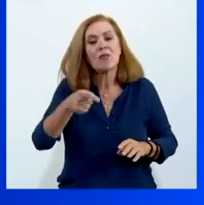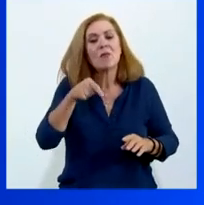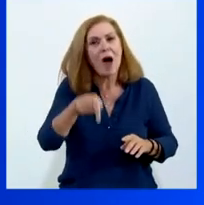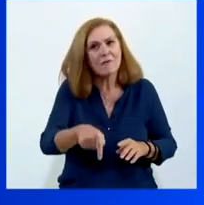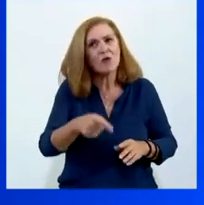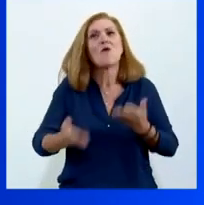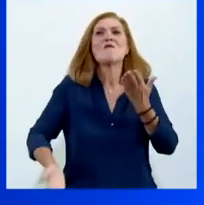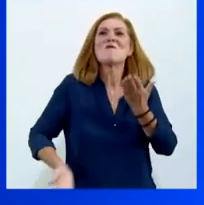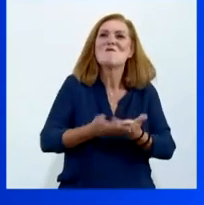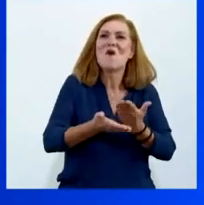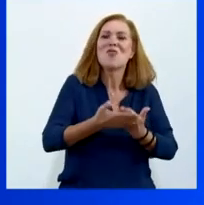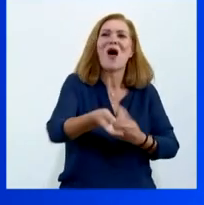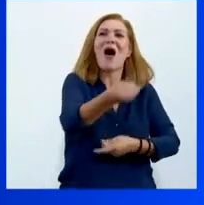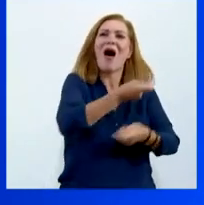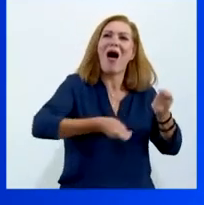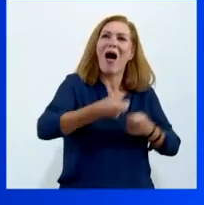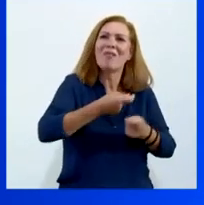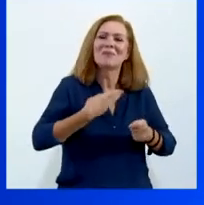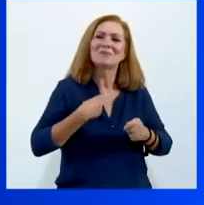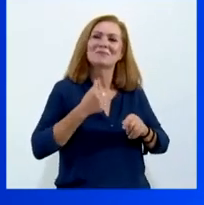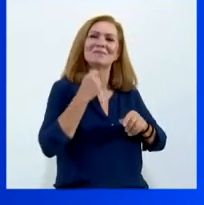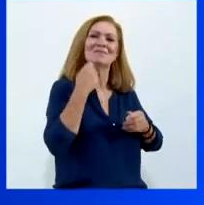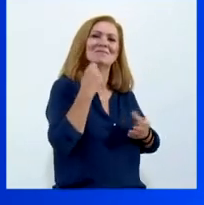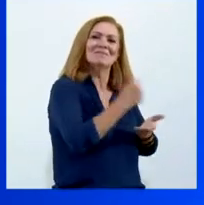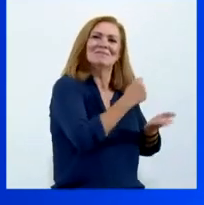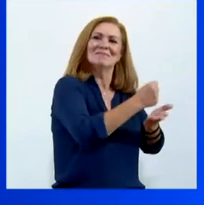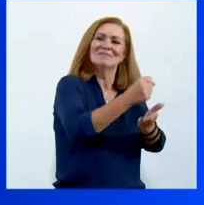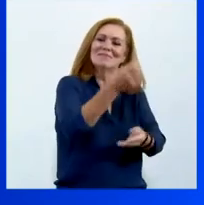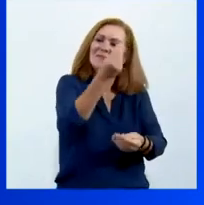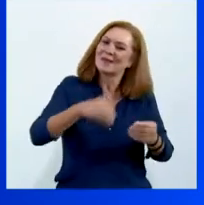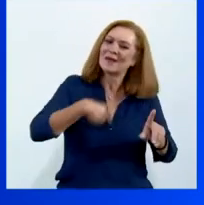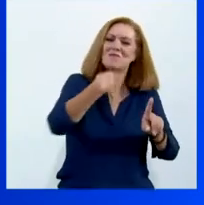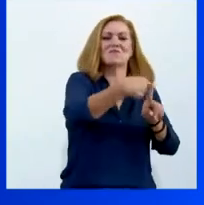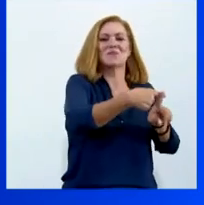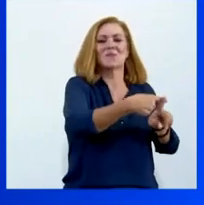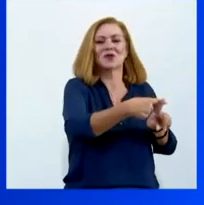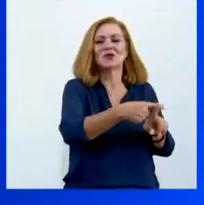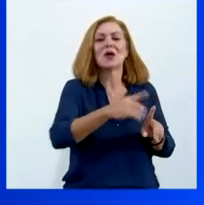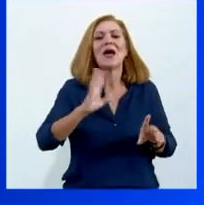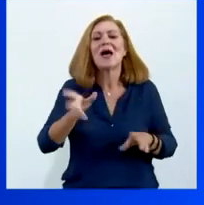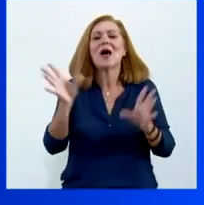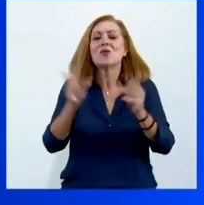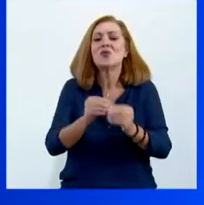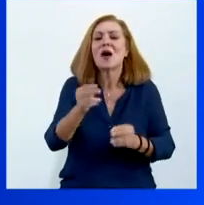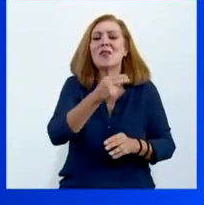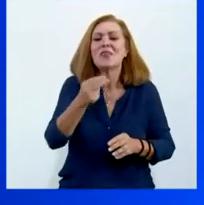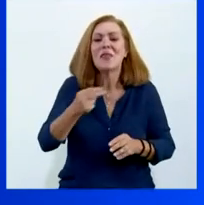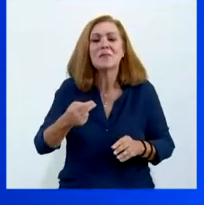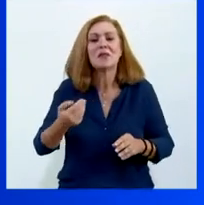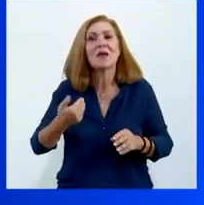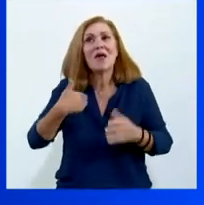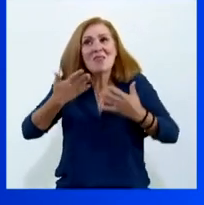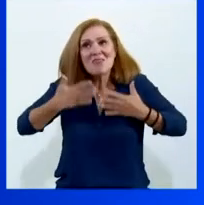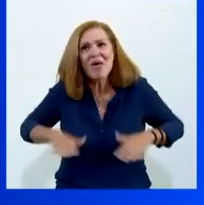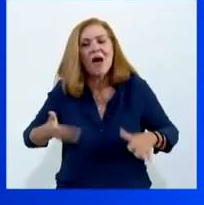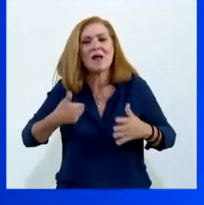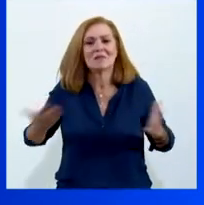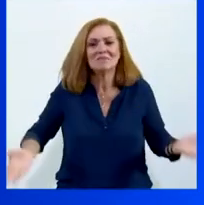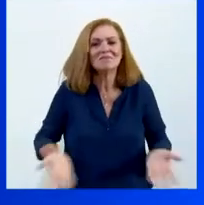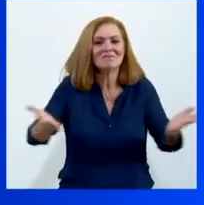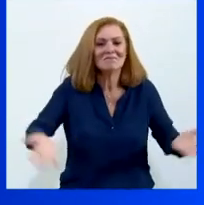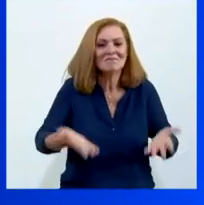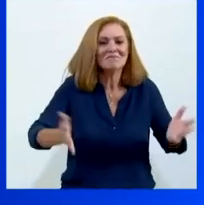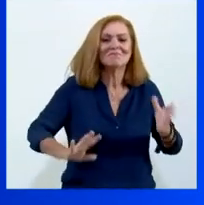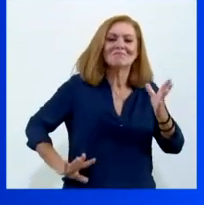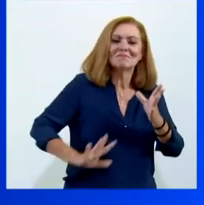πηγή χρηματοδότησης για πολλές μικρομεσαίες επιχειρήσεις στα ζητήματα τα οποία προφανώς μας ενδιαφέρουν πολύ να προωθήσουμε. Ψηφιακό